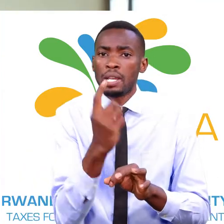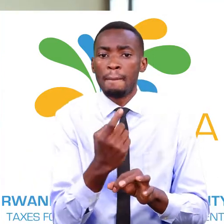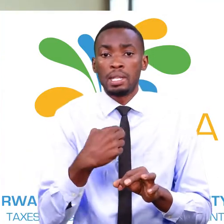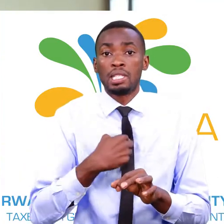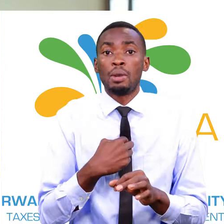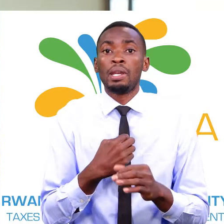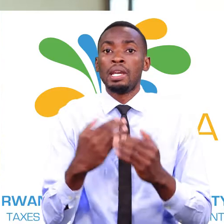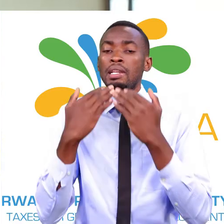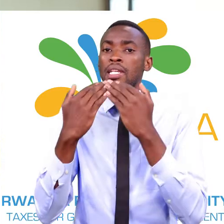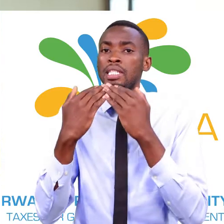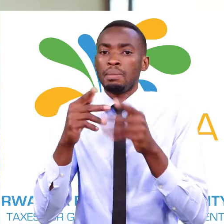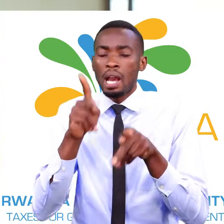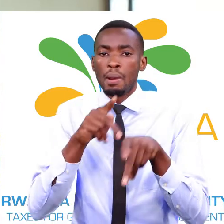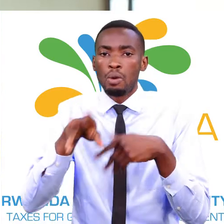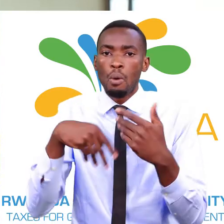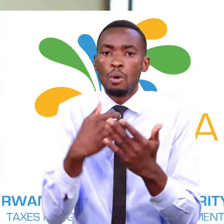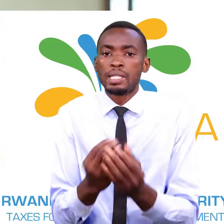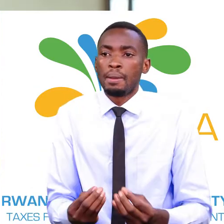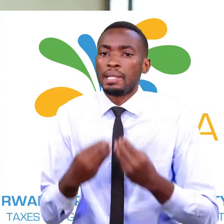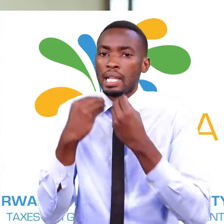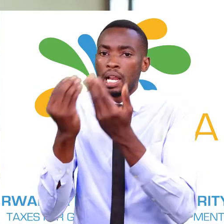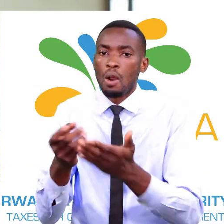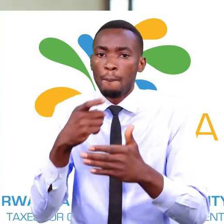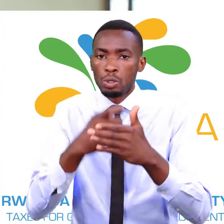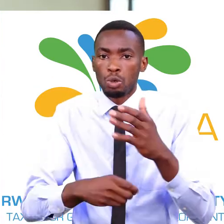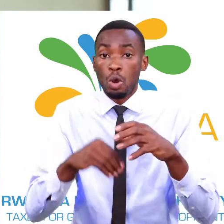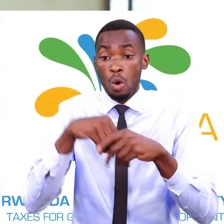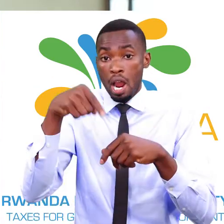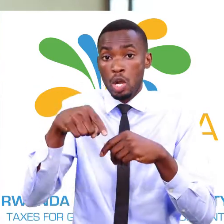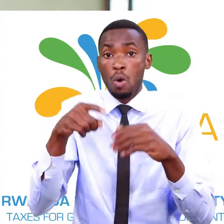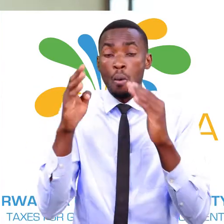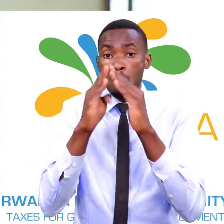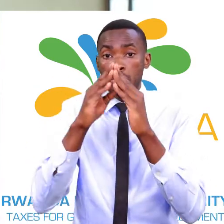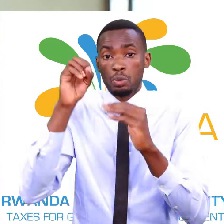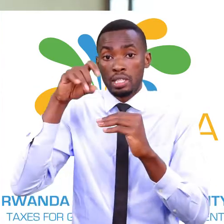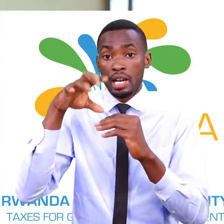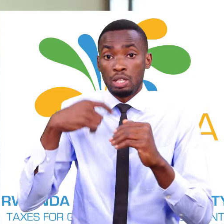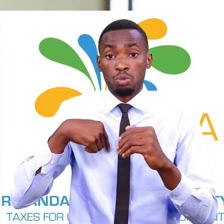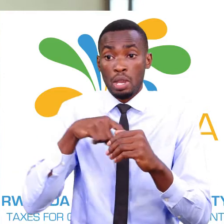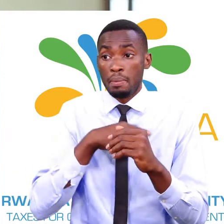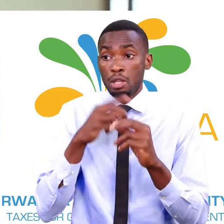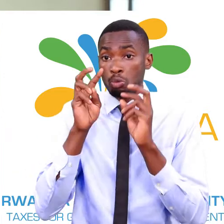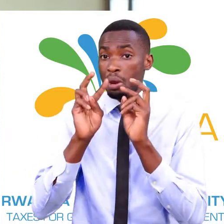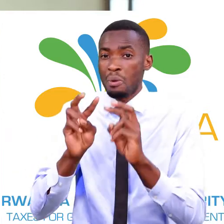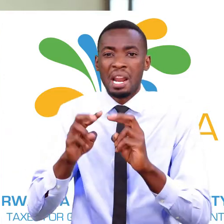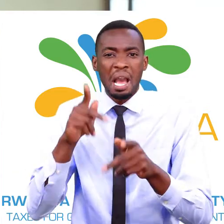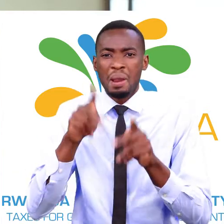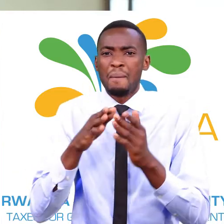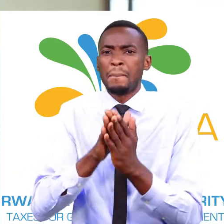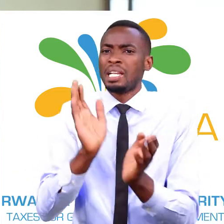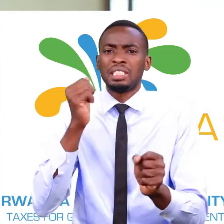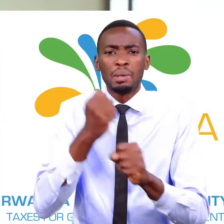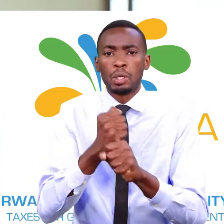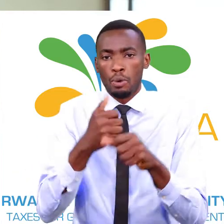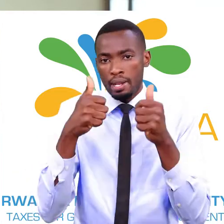mbere ndabanza gushimira abatanga umusoro mu mujyi wa Kigali kuko turabona cyane ubwitabire buri